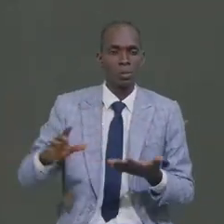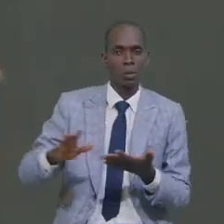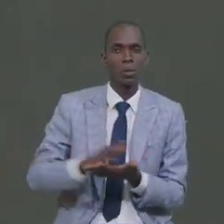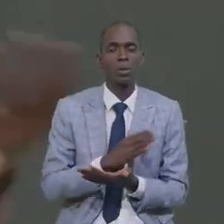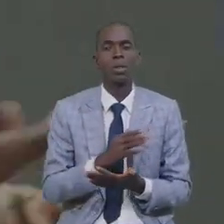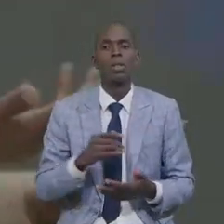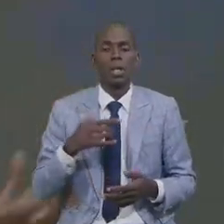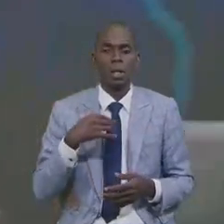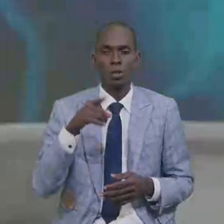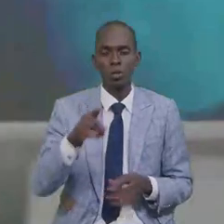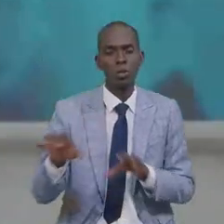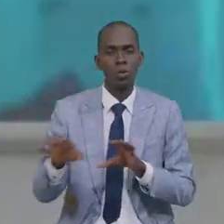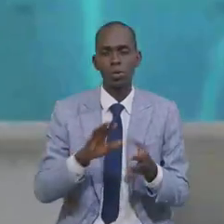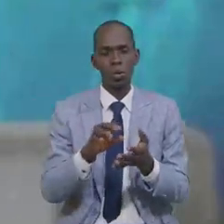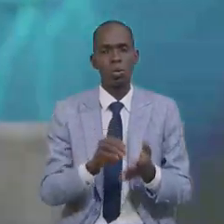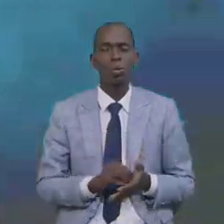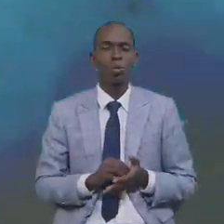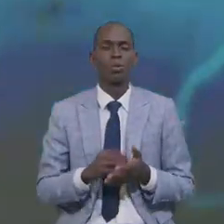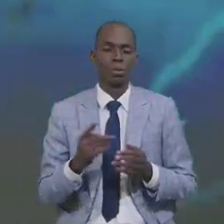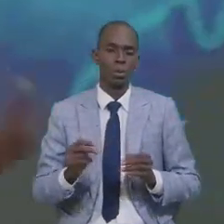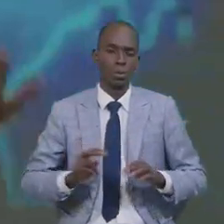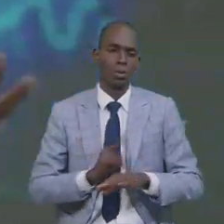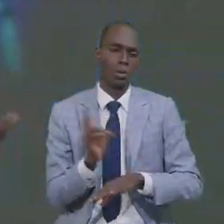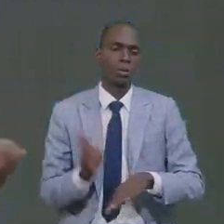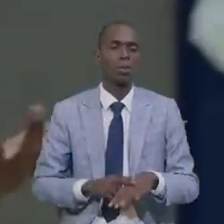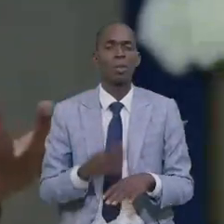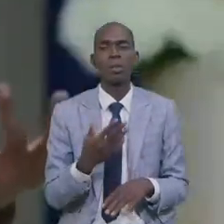surnaturel et toi tu fais le naturel. C'est une combinaison